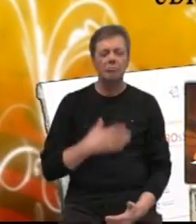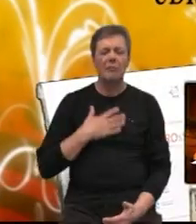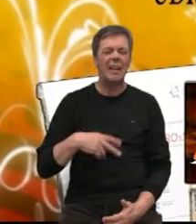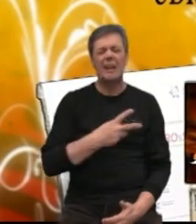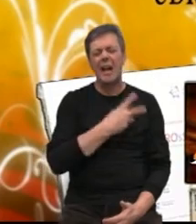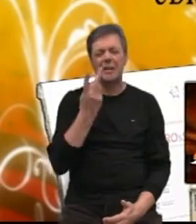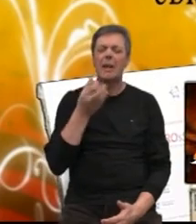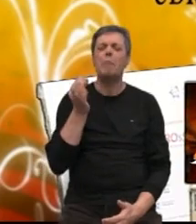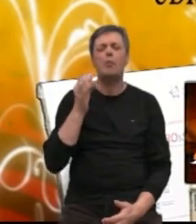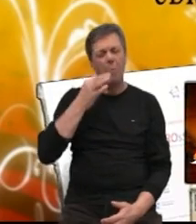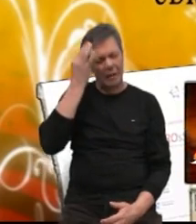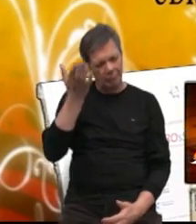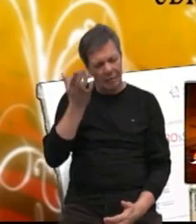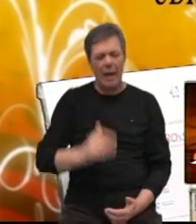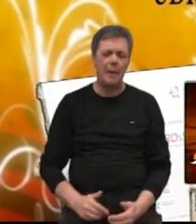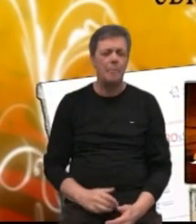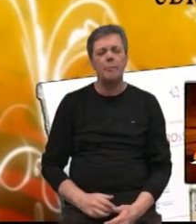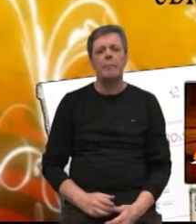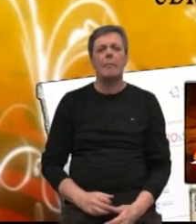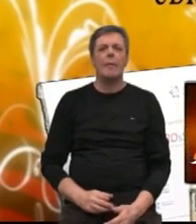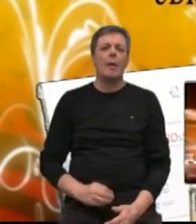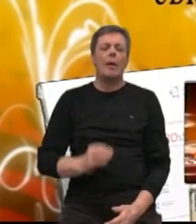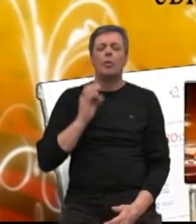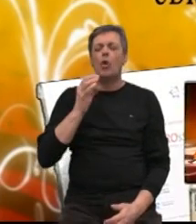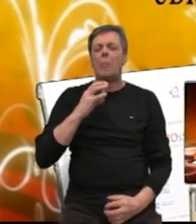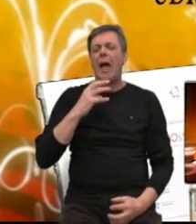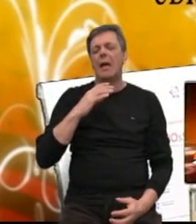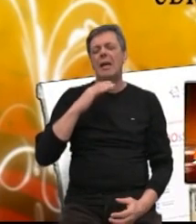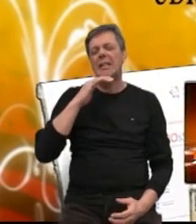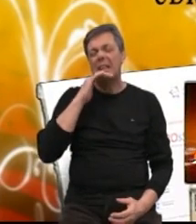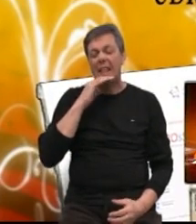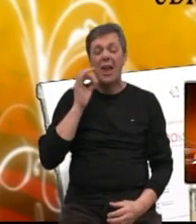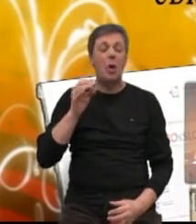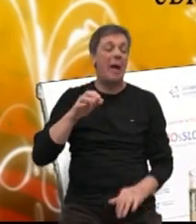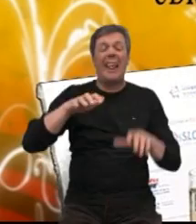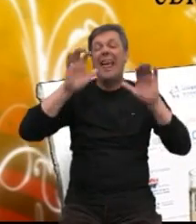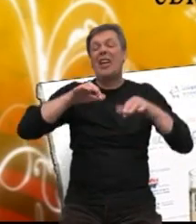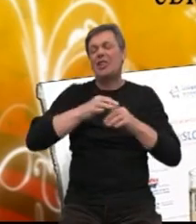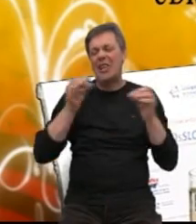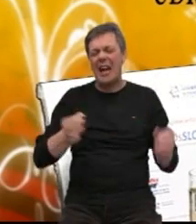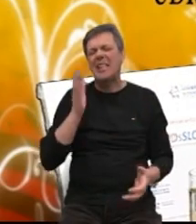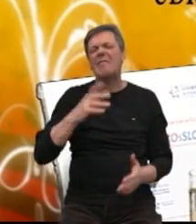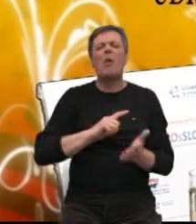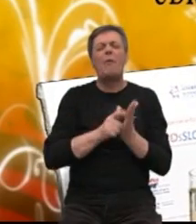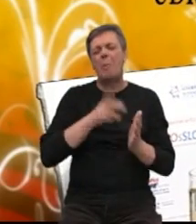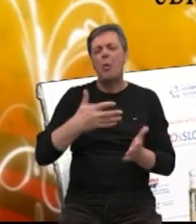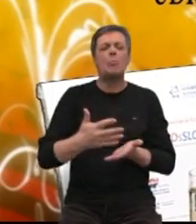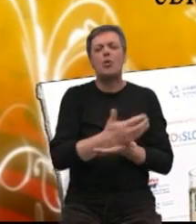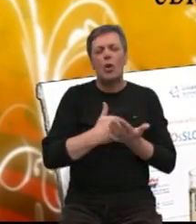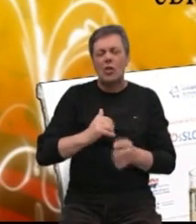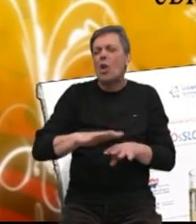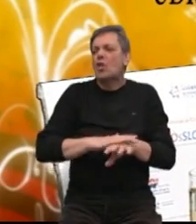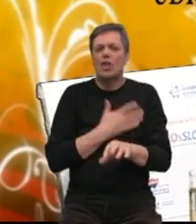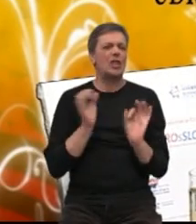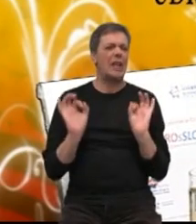Poštovani gledatelji, dobar vam dan, dobar vam srijeda, dobar vam kišni dan. Uvijek svako vrijeme možemo iskoristiti za osjećat